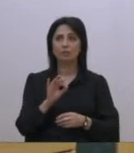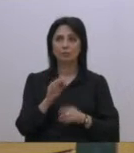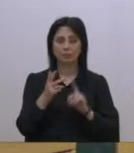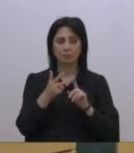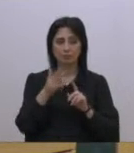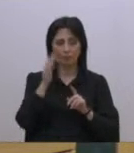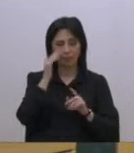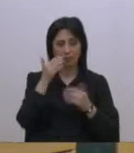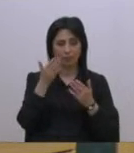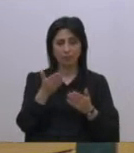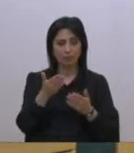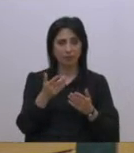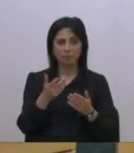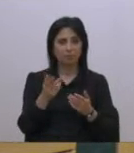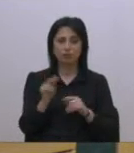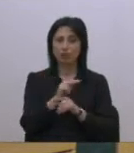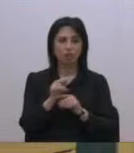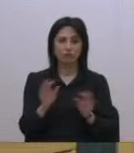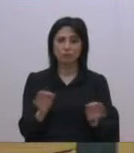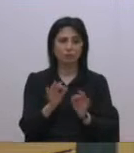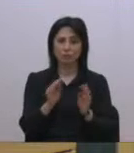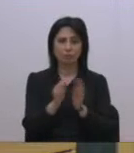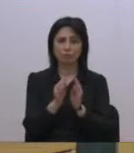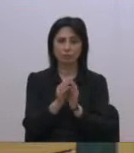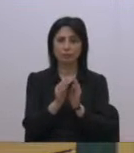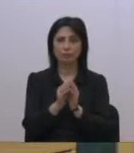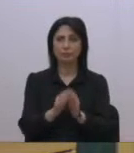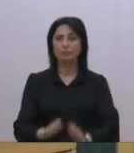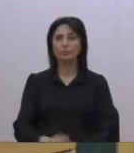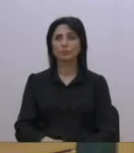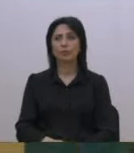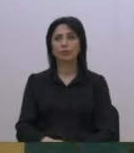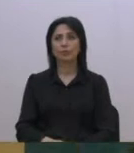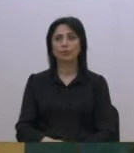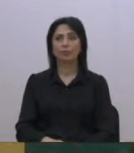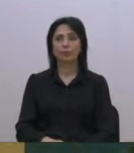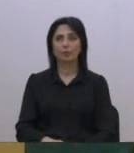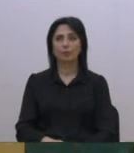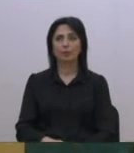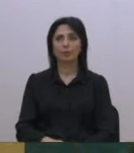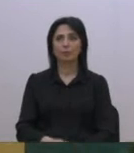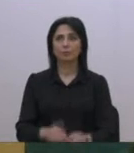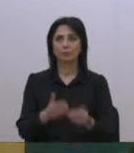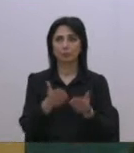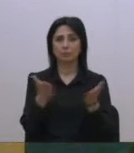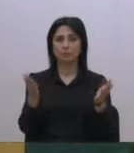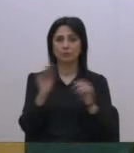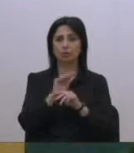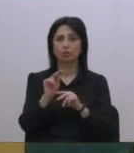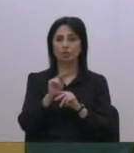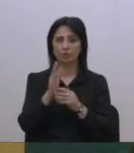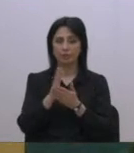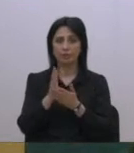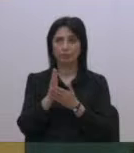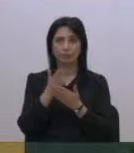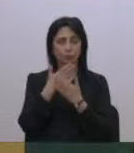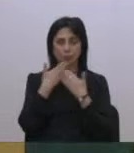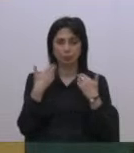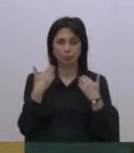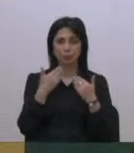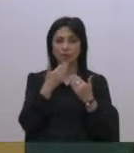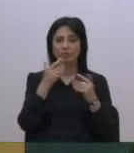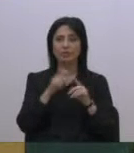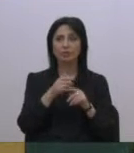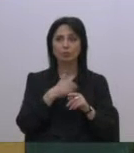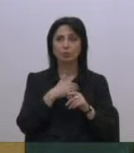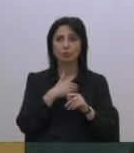მესამე მოსმენისთვის არცერთი ცვლილება არ განხორციელებულა. მადლობთ, რედაქციულ ხასიათის შენიშნები არ არის, დასკვნით